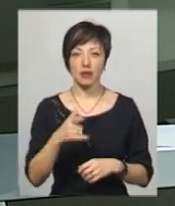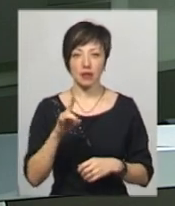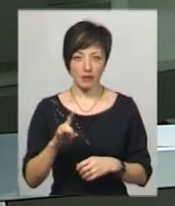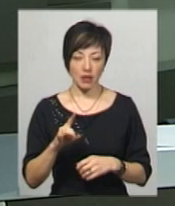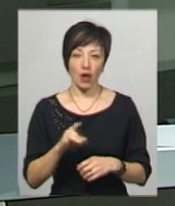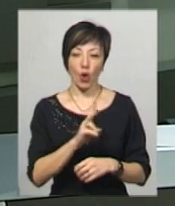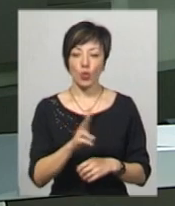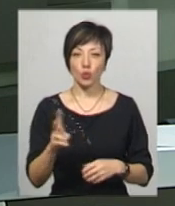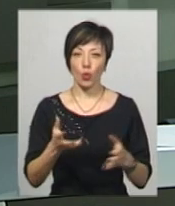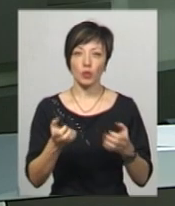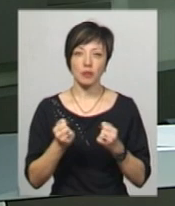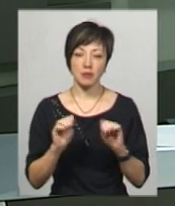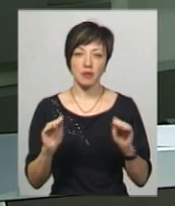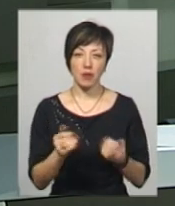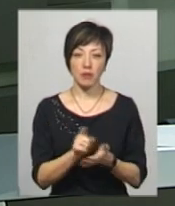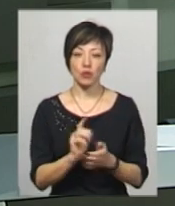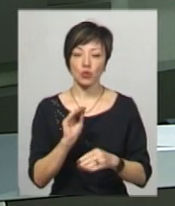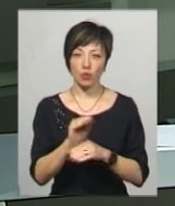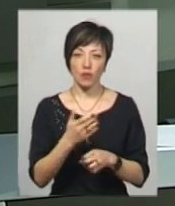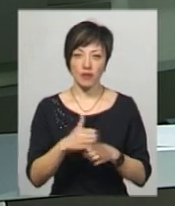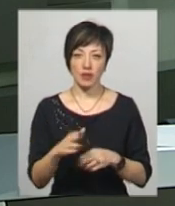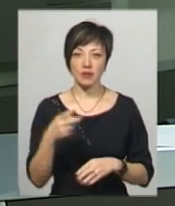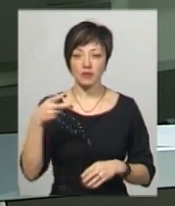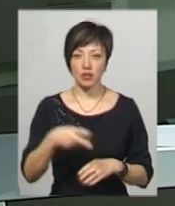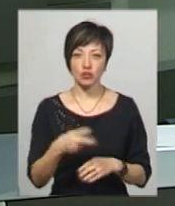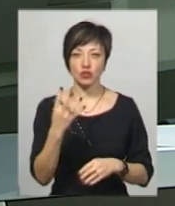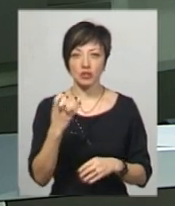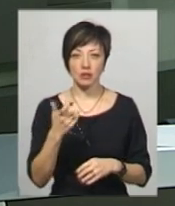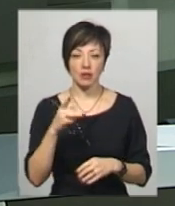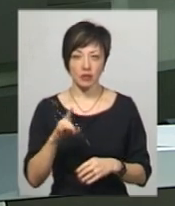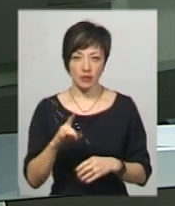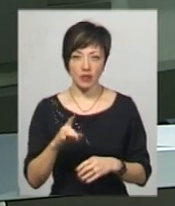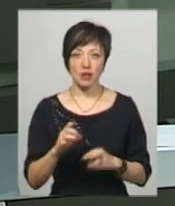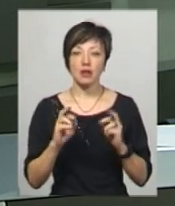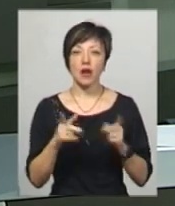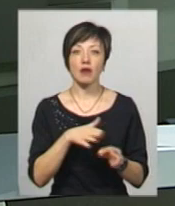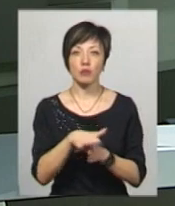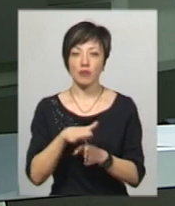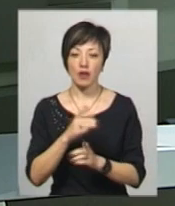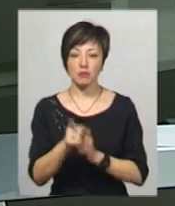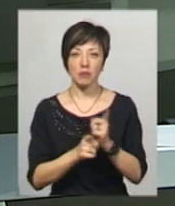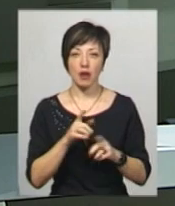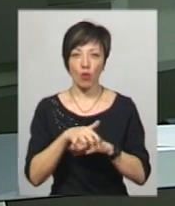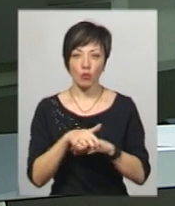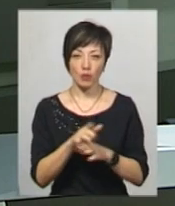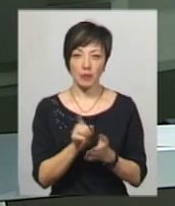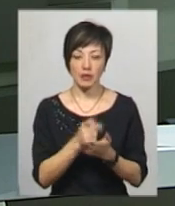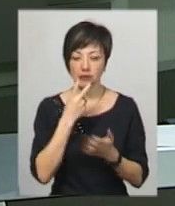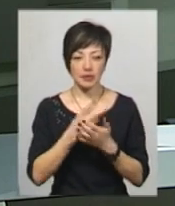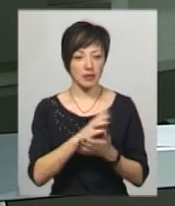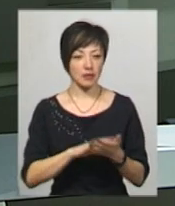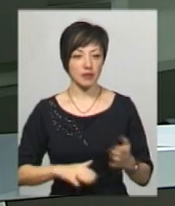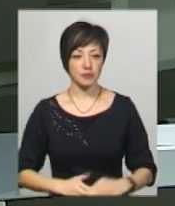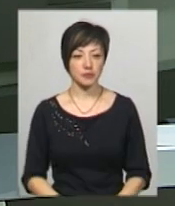гривень, а тим, хто отримує мінімалку, додатково виділять по 2400 гривень. Як відбувається перерахунок пенсій, дивіться далі у